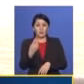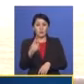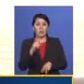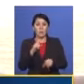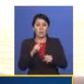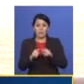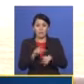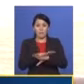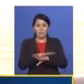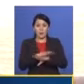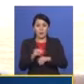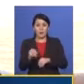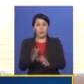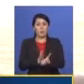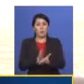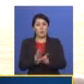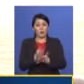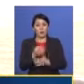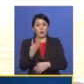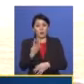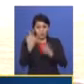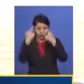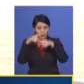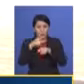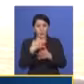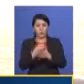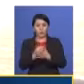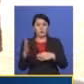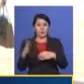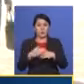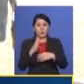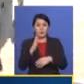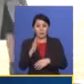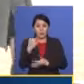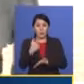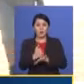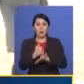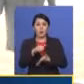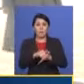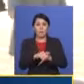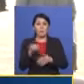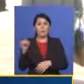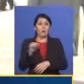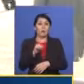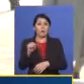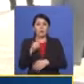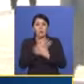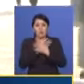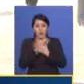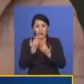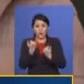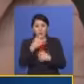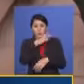тұрады. Соған қарамастан, бұл бағытта жүретін 4 техника өз жұмысын тоқтатпақ. Және ең басты мәселе жүргізушілердің жетіспеушілігі.